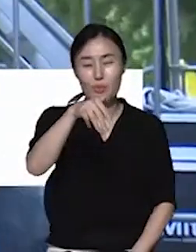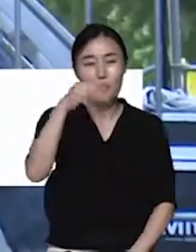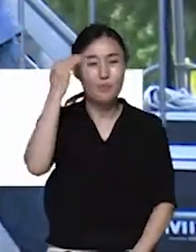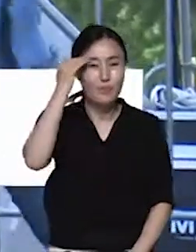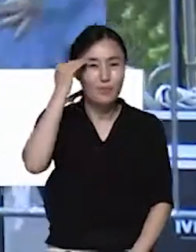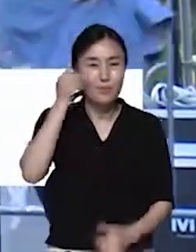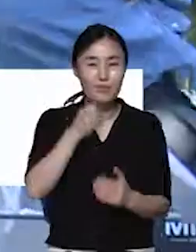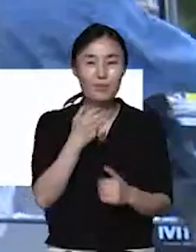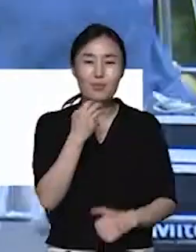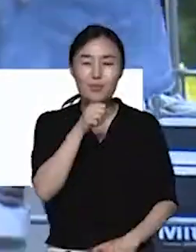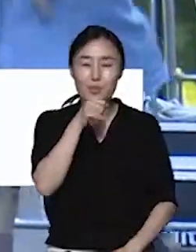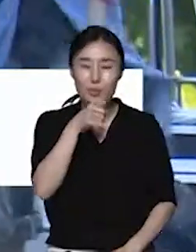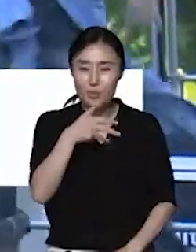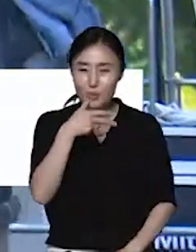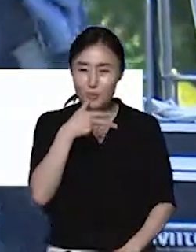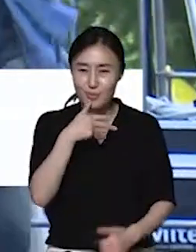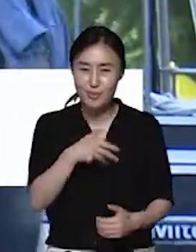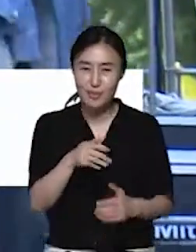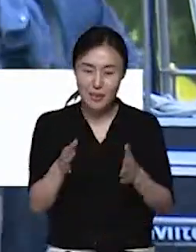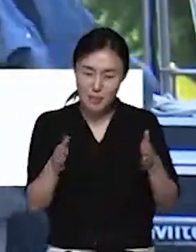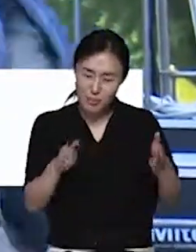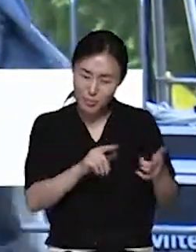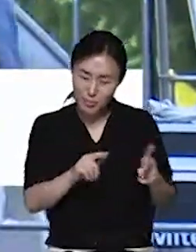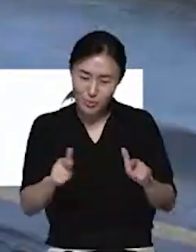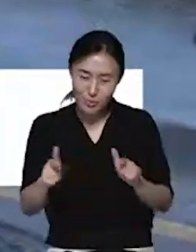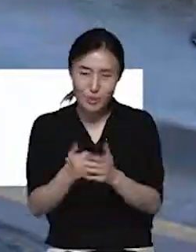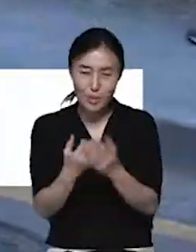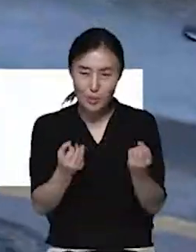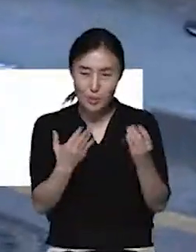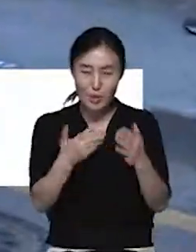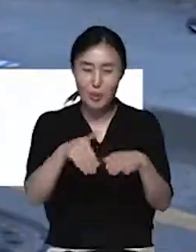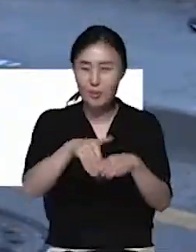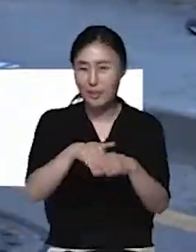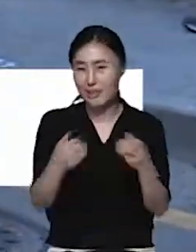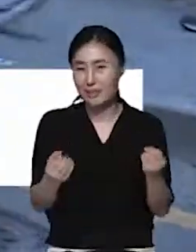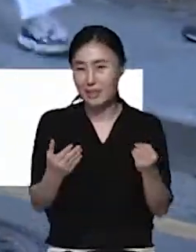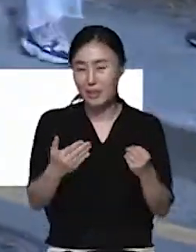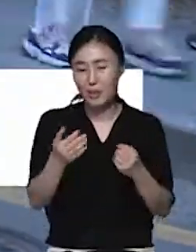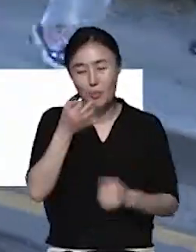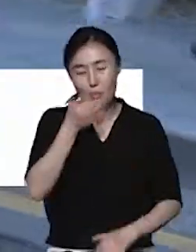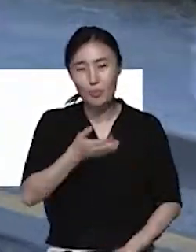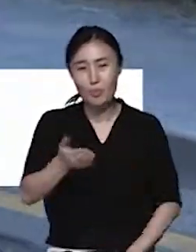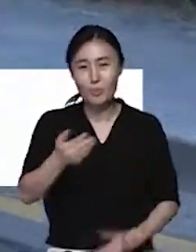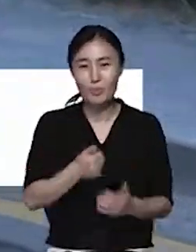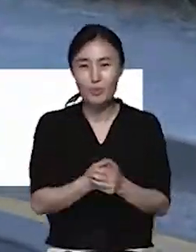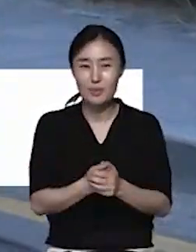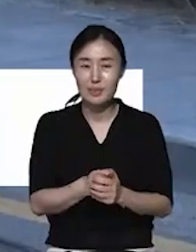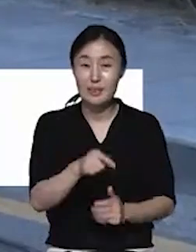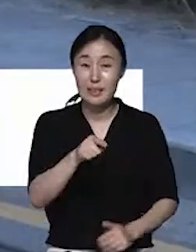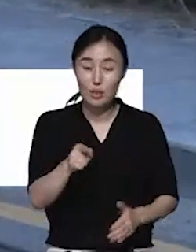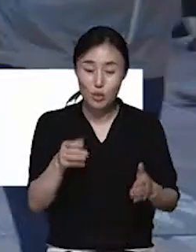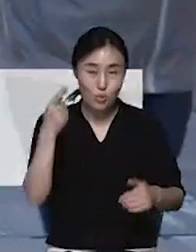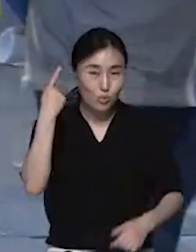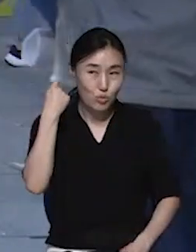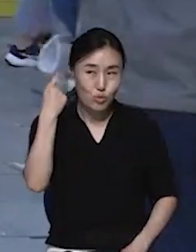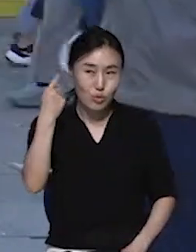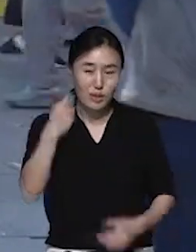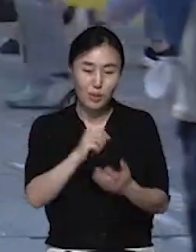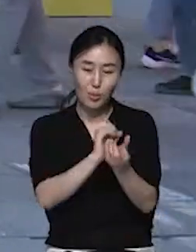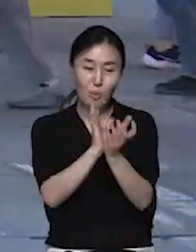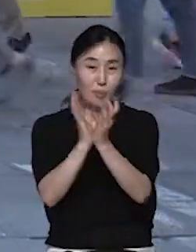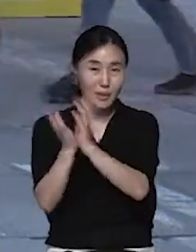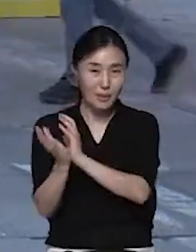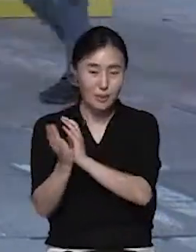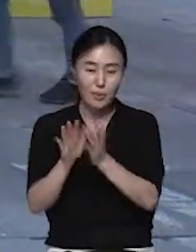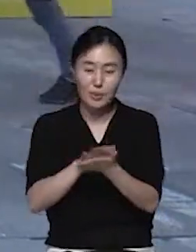추억을 만끽할 수 있는 다양한 거리 공연과 문화 행사가 펼쳐집니다. 특히 금남로는 축제 기간 추억 정원과 추억 놀이터